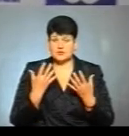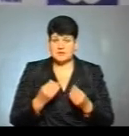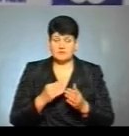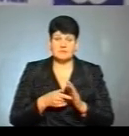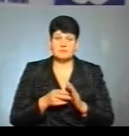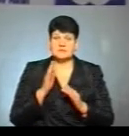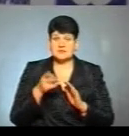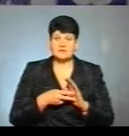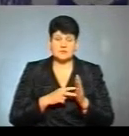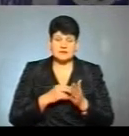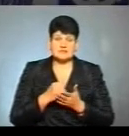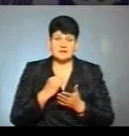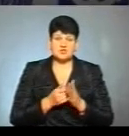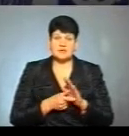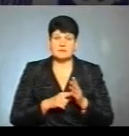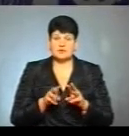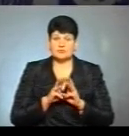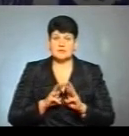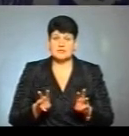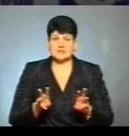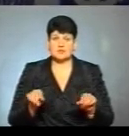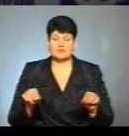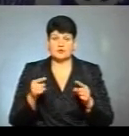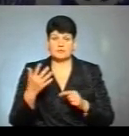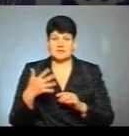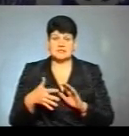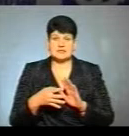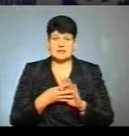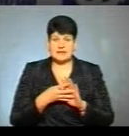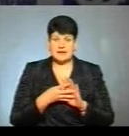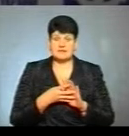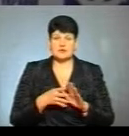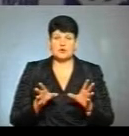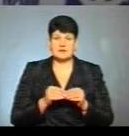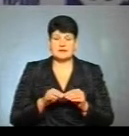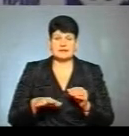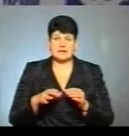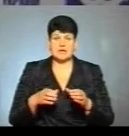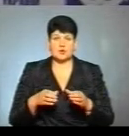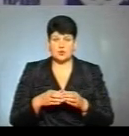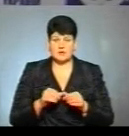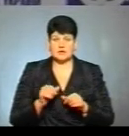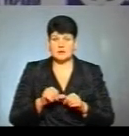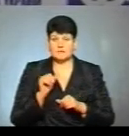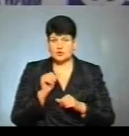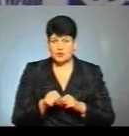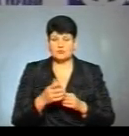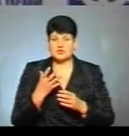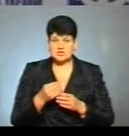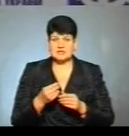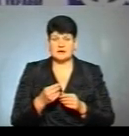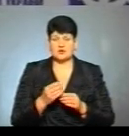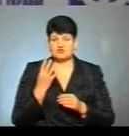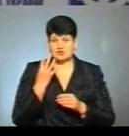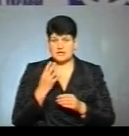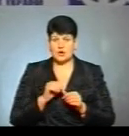перспективному плані, який затверджений Кабінетом міністрів, утворено 59 об'єднаних територіальних громад. Крім того, окремо ще дозатверджено